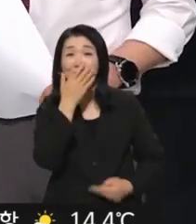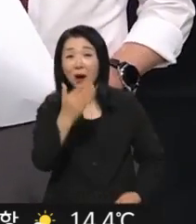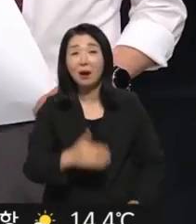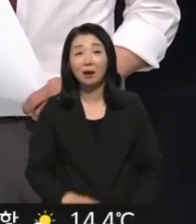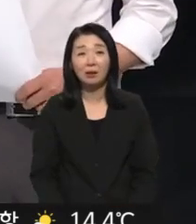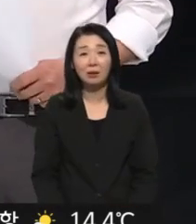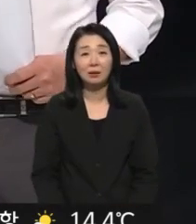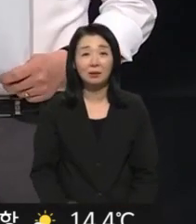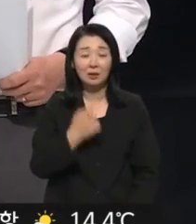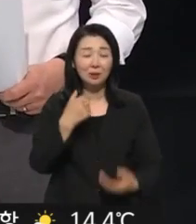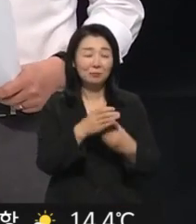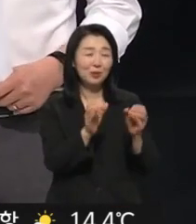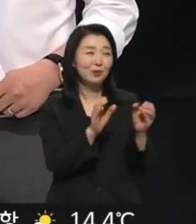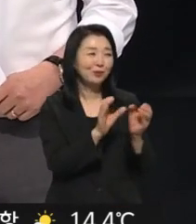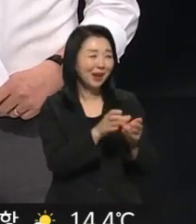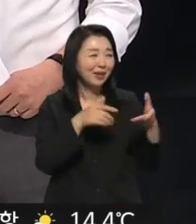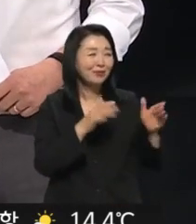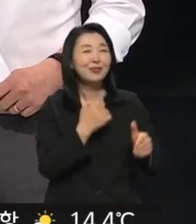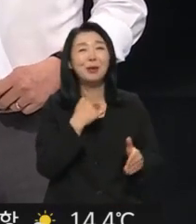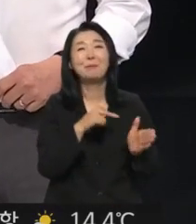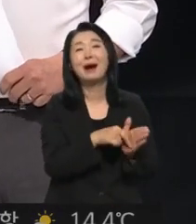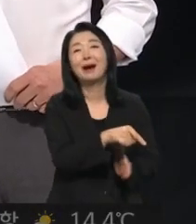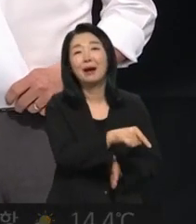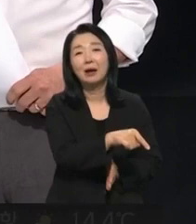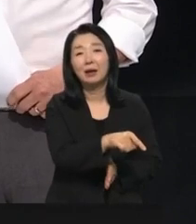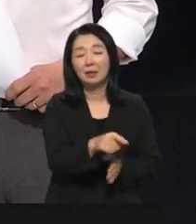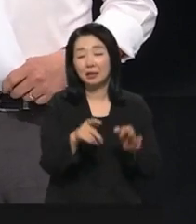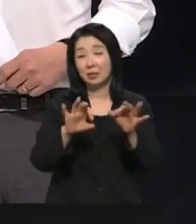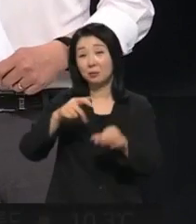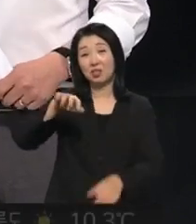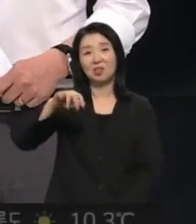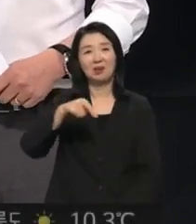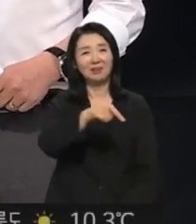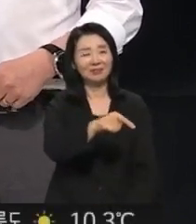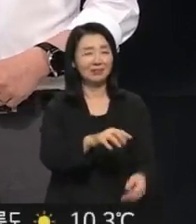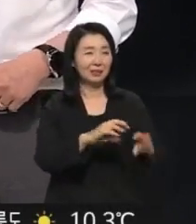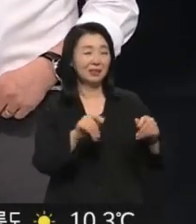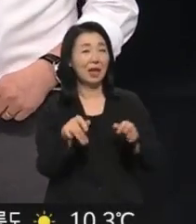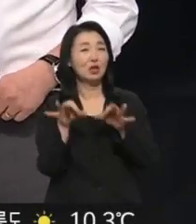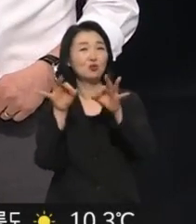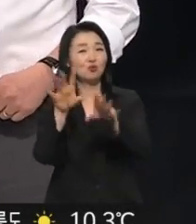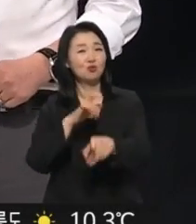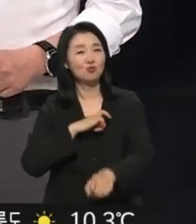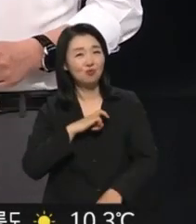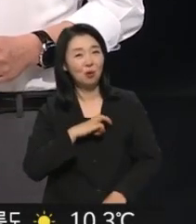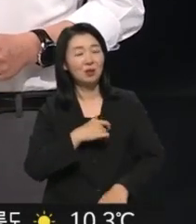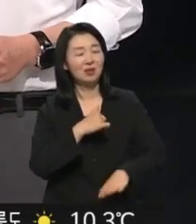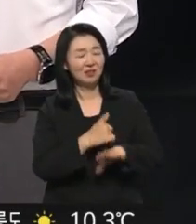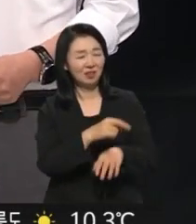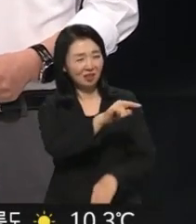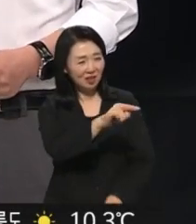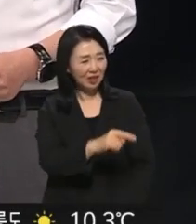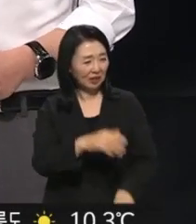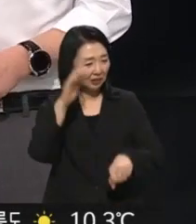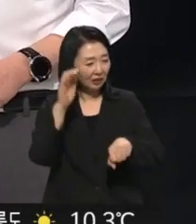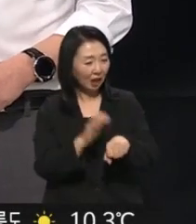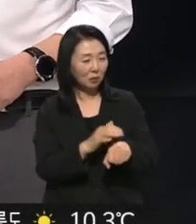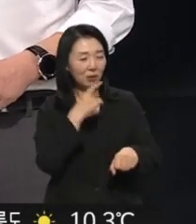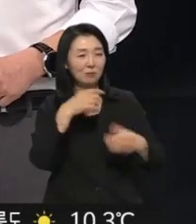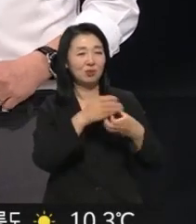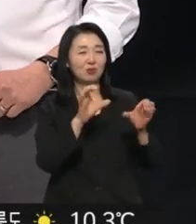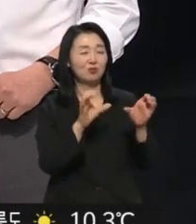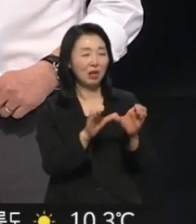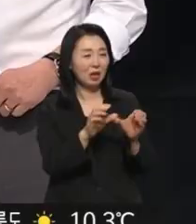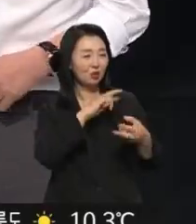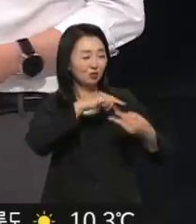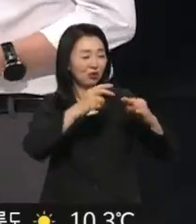민주당 출신이란 꼬리표도 붙였는데요. 김기현 후보는 땅 투기 의혹 제기에 못된 민주당 DNA다